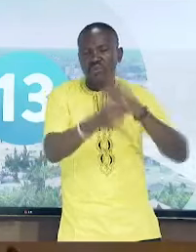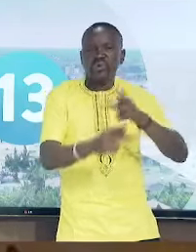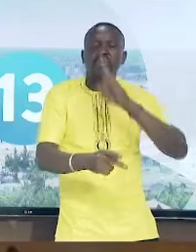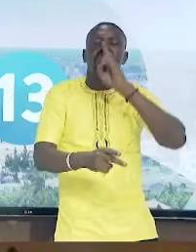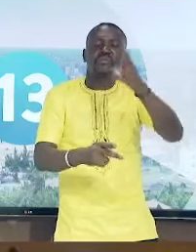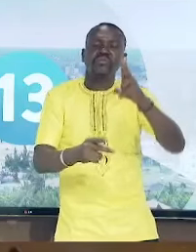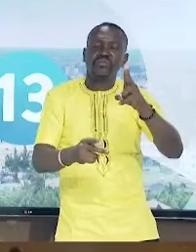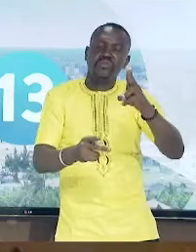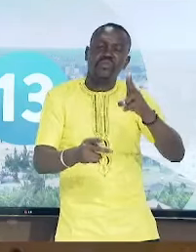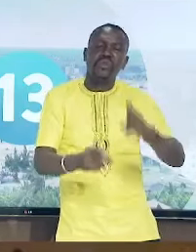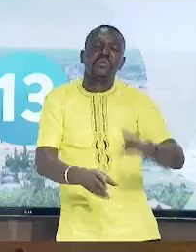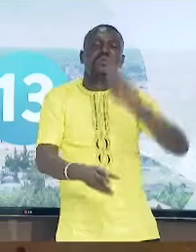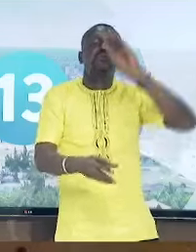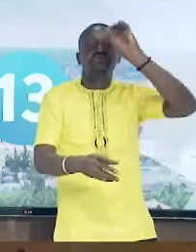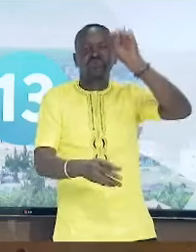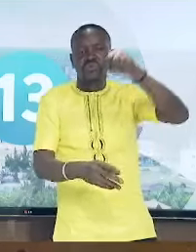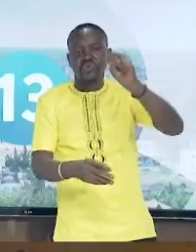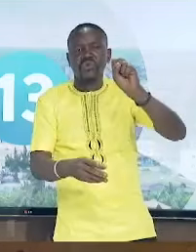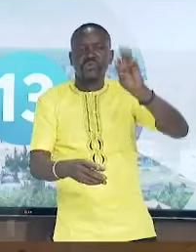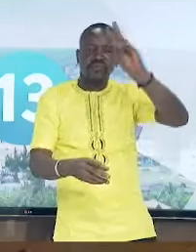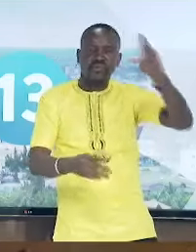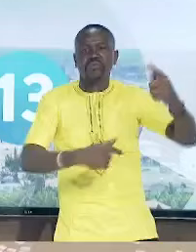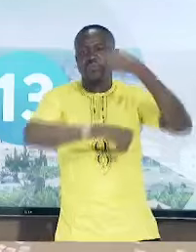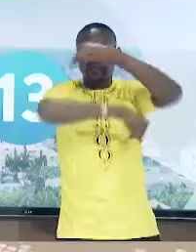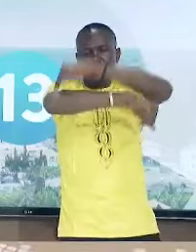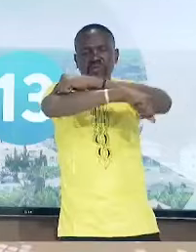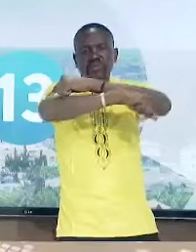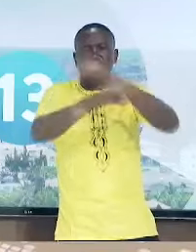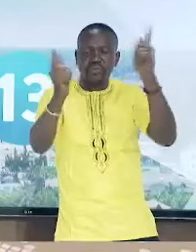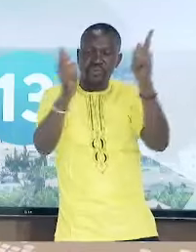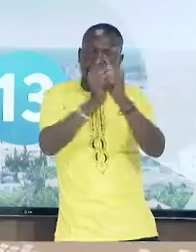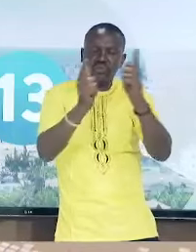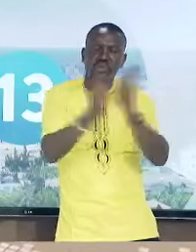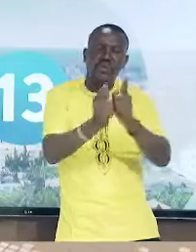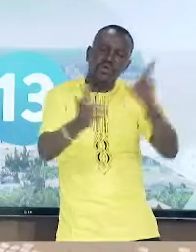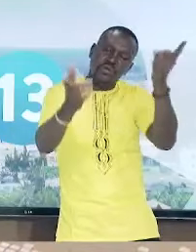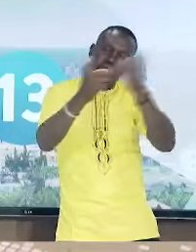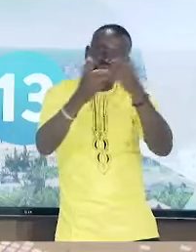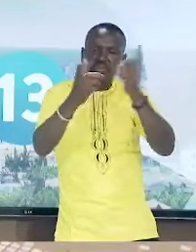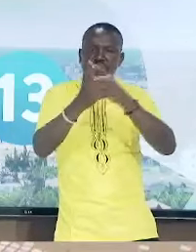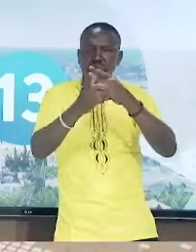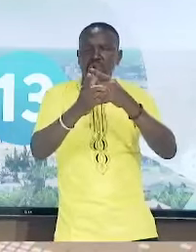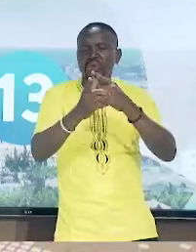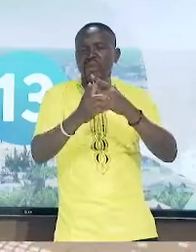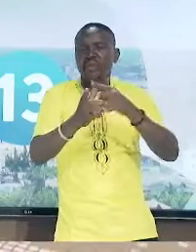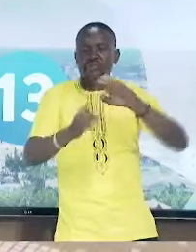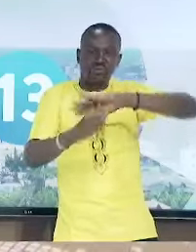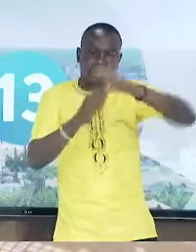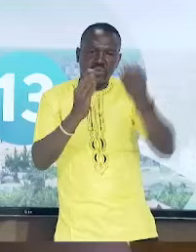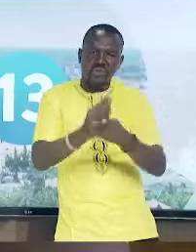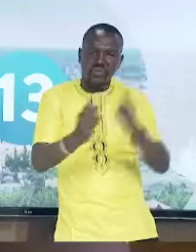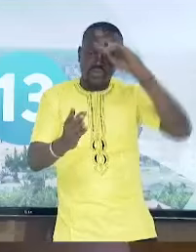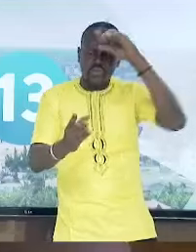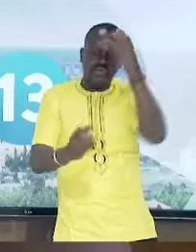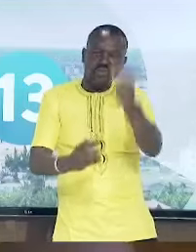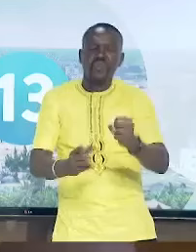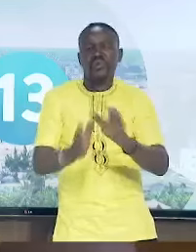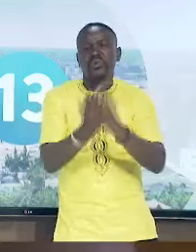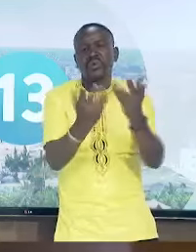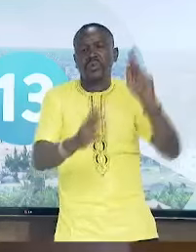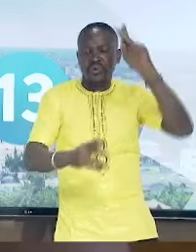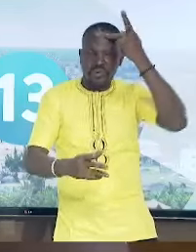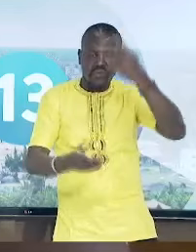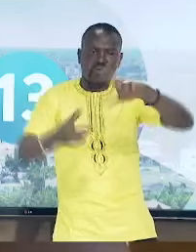à valider durant 6 jours de concertation. Il y a d'abord l'approche de la maîtrise d'ouvrage public